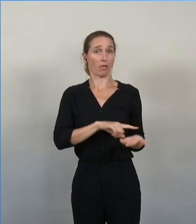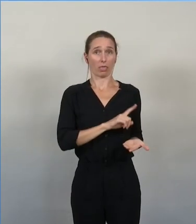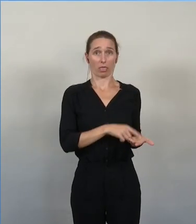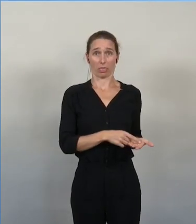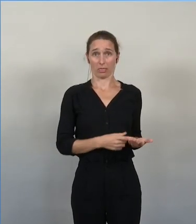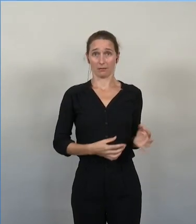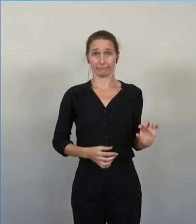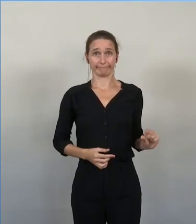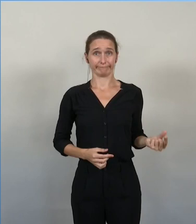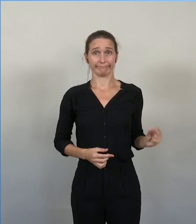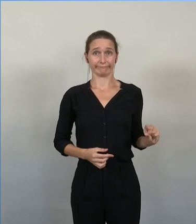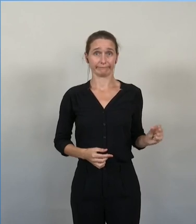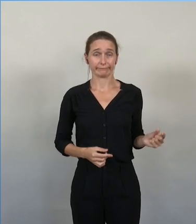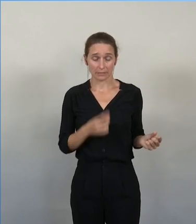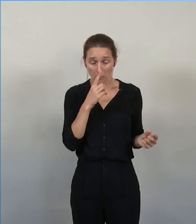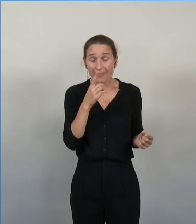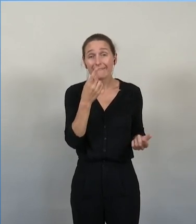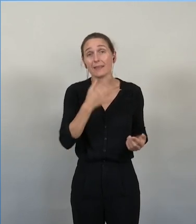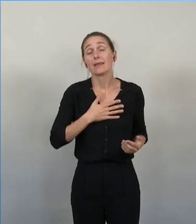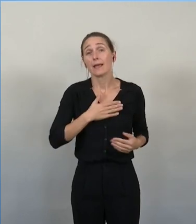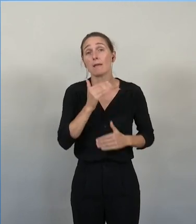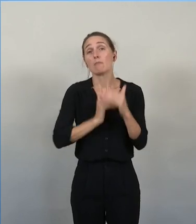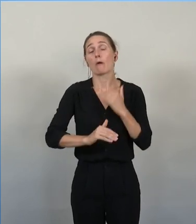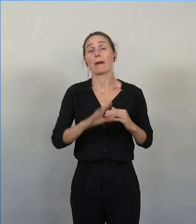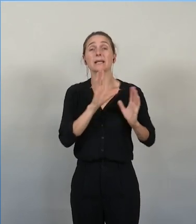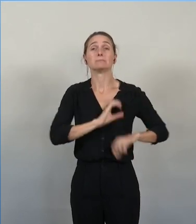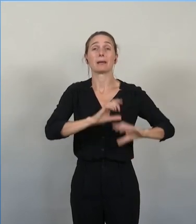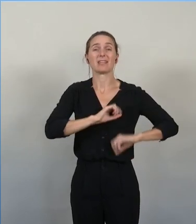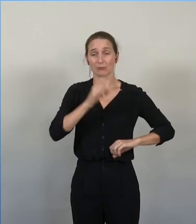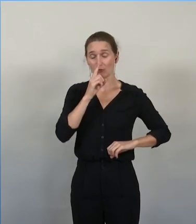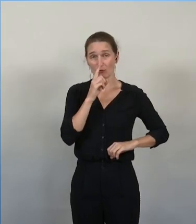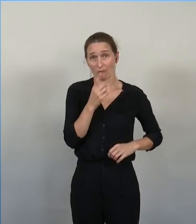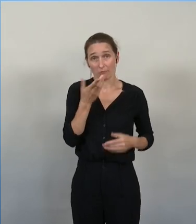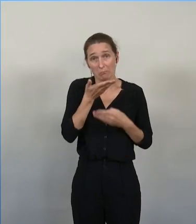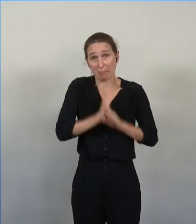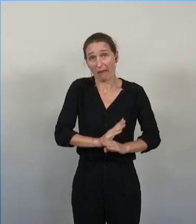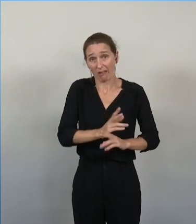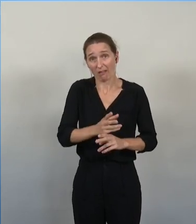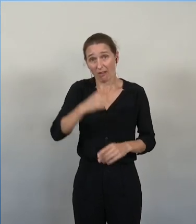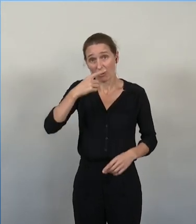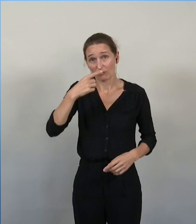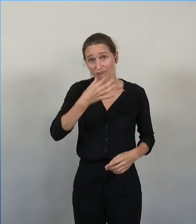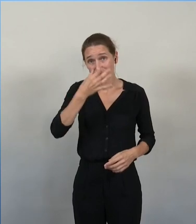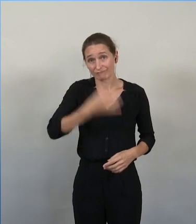comme un futur acte manqué un plus ça commence à faire beaucoup je vous